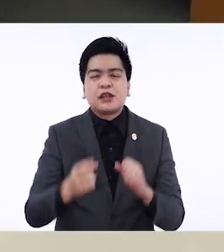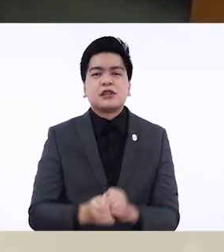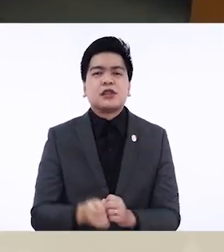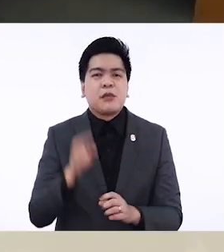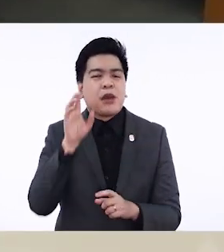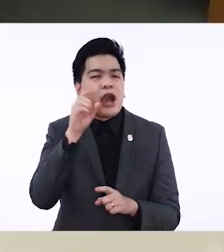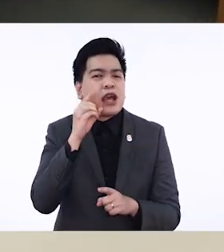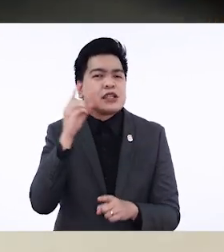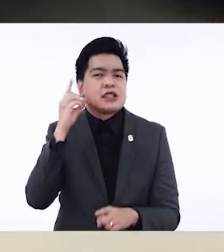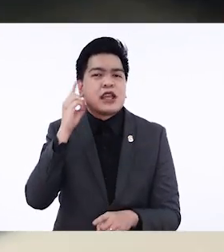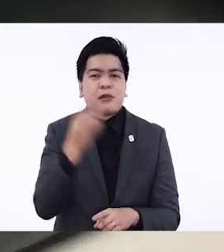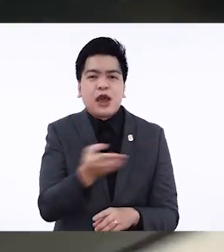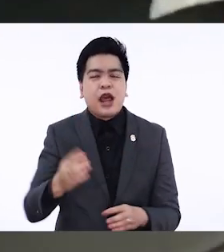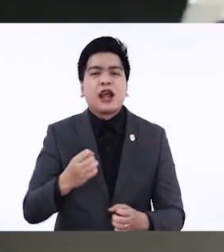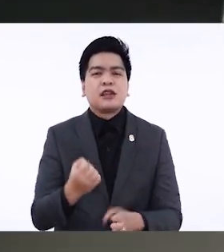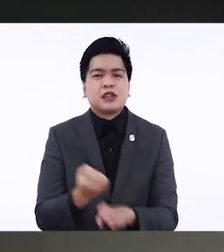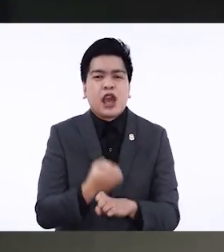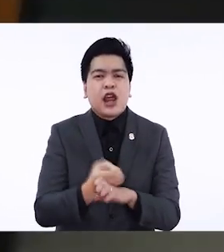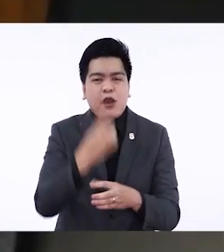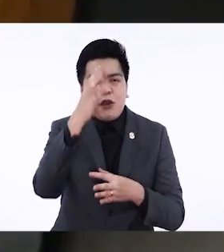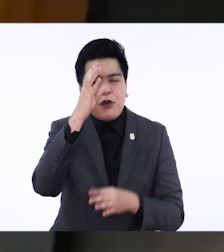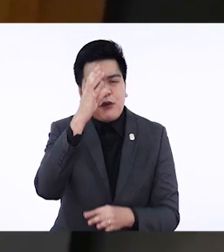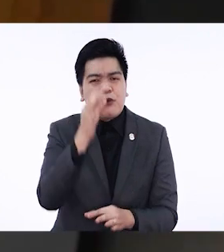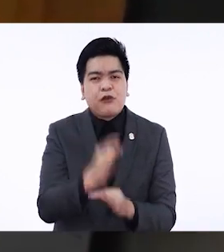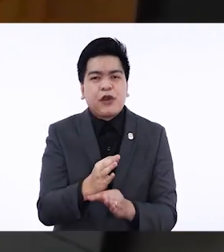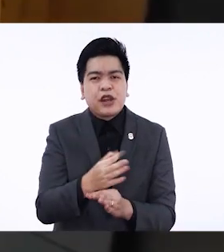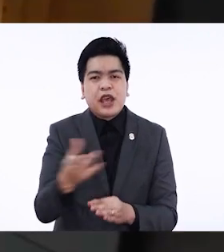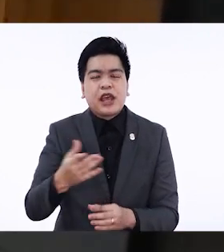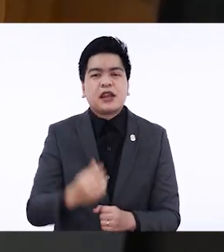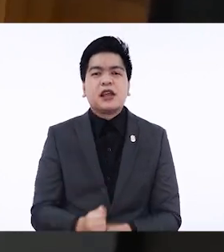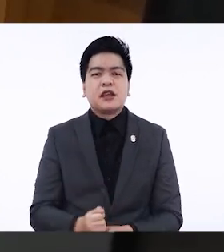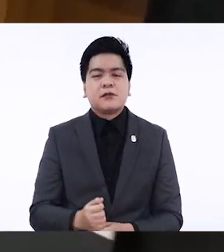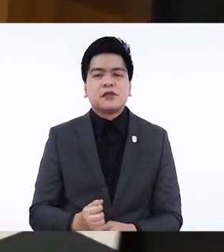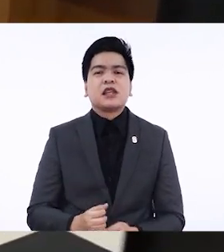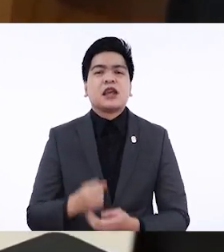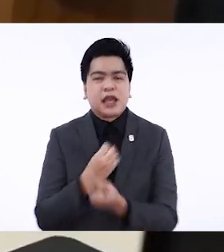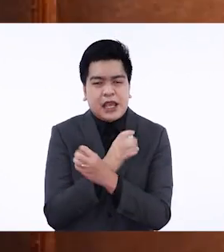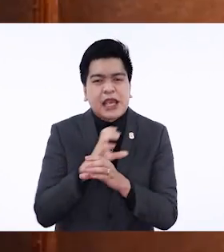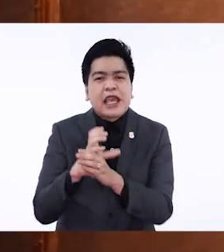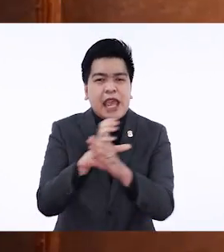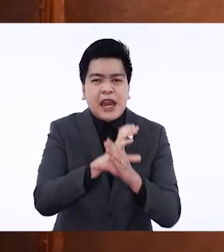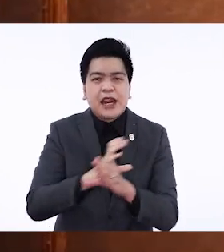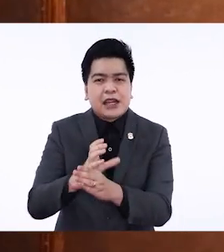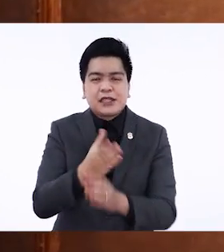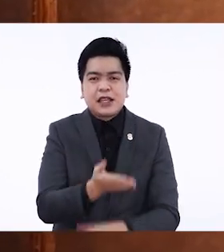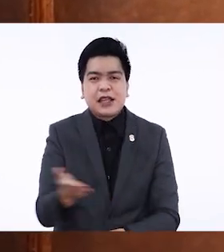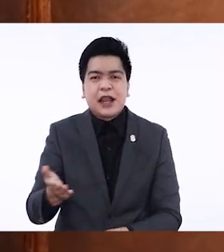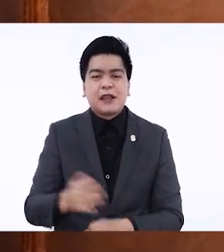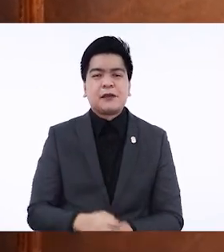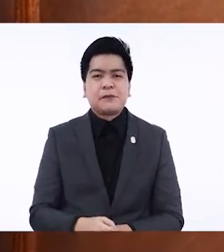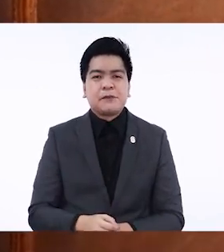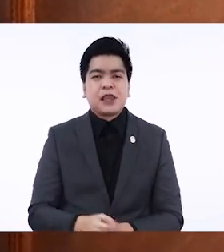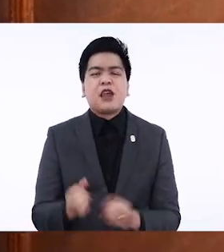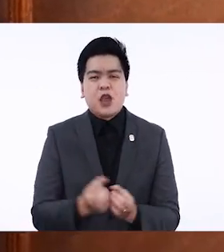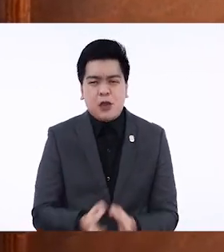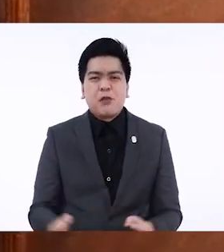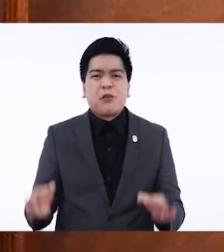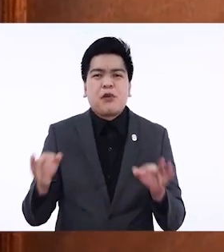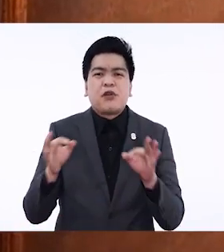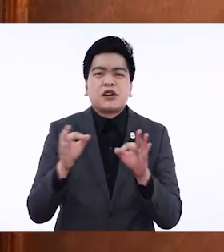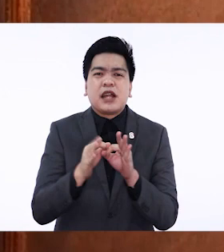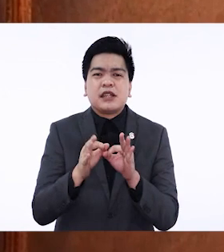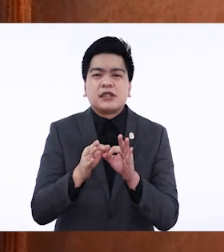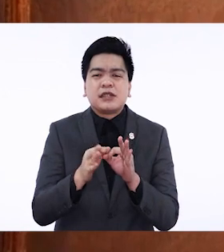mapatatag, mapatibay at lubos nilang maipadama ang pagmamalasakit sa kanila. Napakahalaga po ng mga